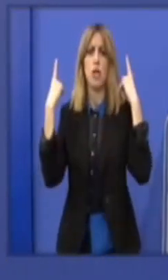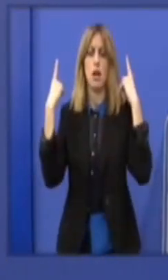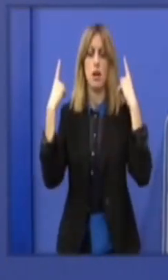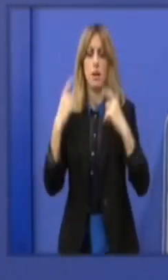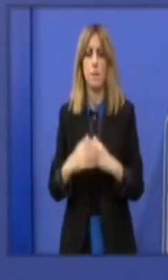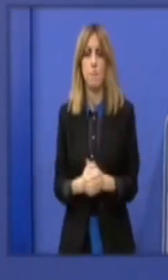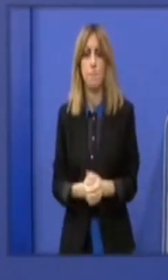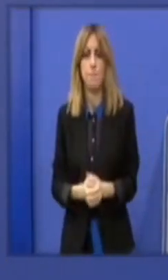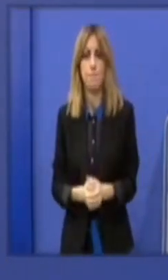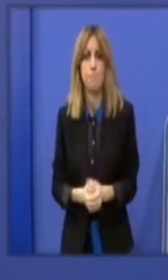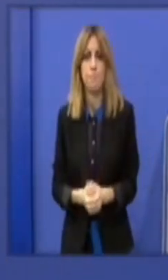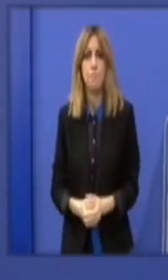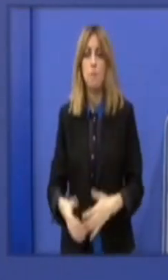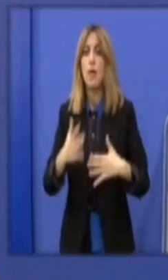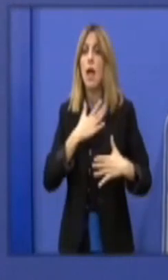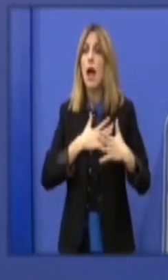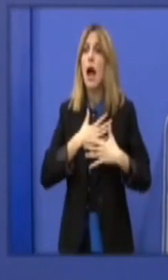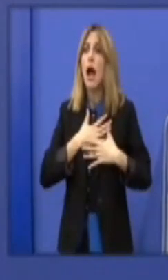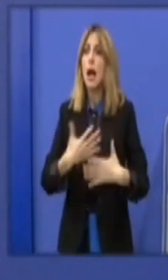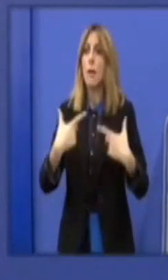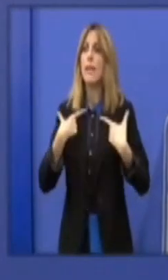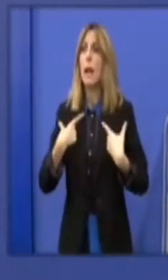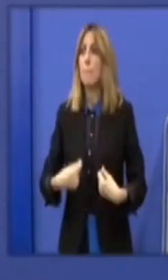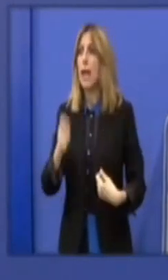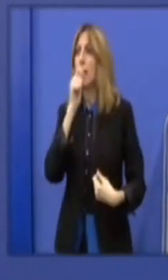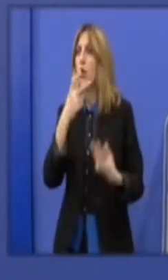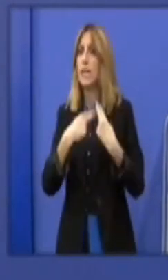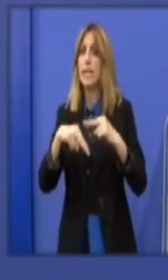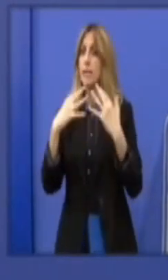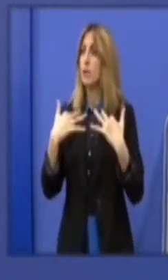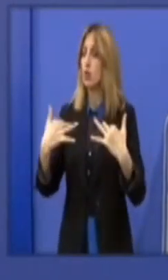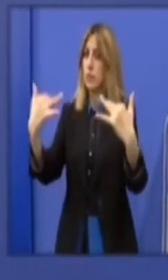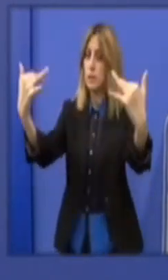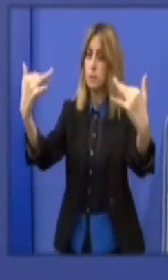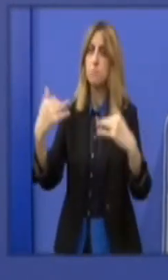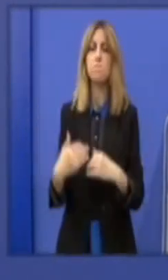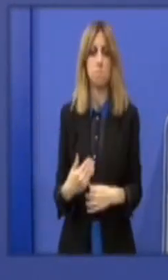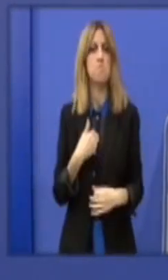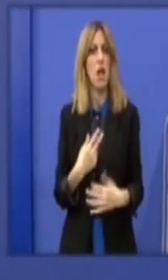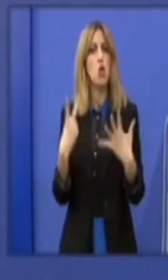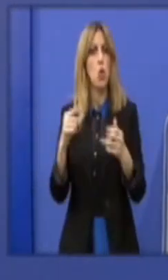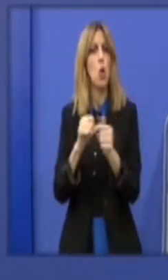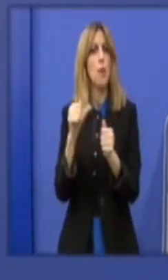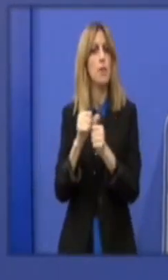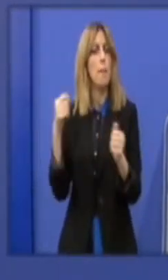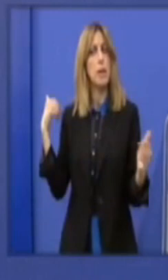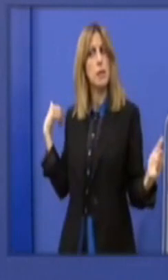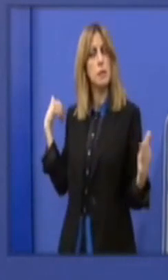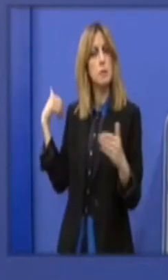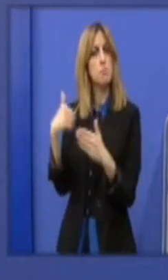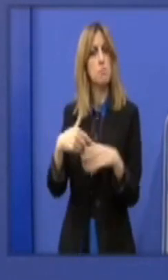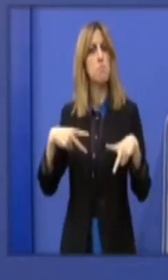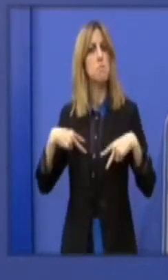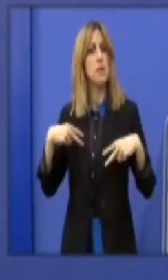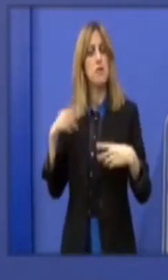Αγαπητά μέλη της Πολιτικής Επιτροπής, ένα από τα συμπεράσματα των πρώτων 7 μηνών που έχουμε την ευθύνη της διακυβέρνησης